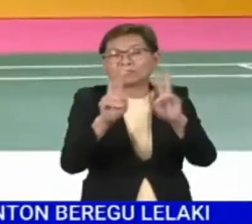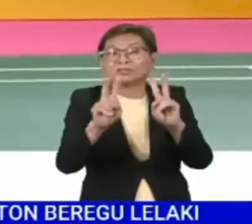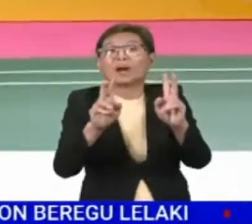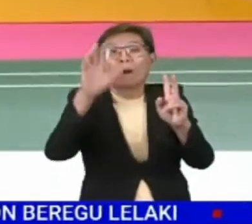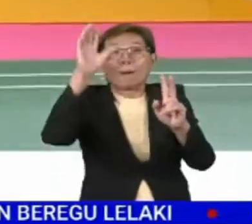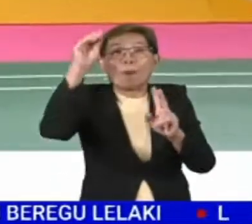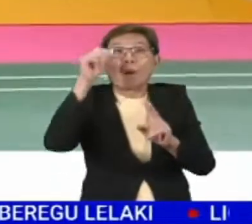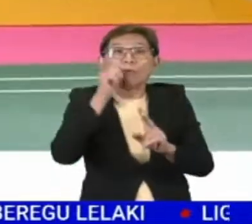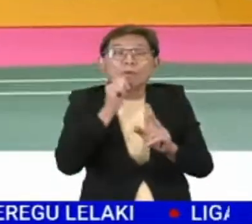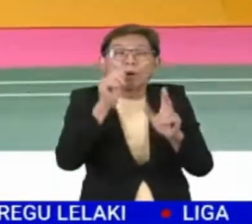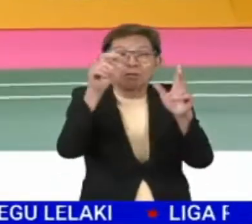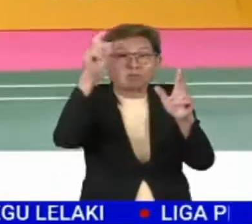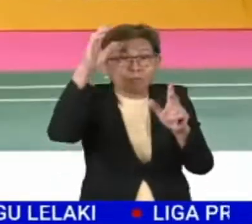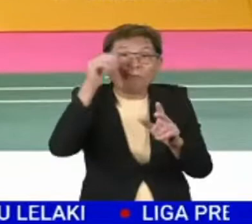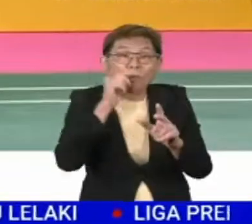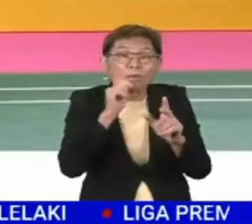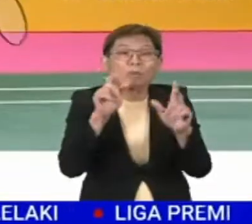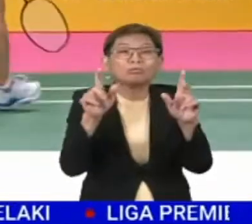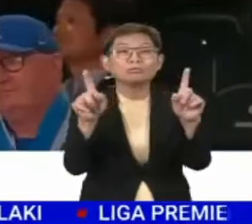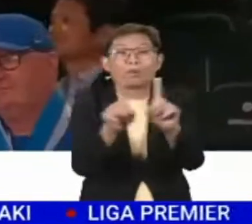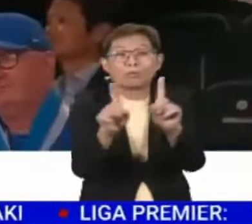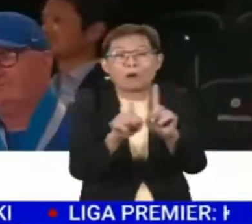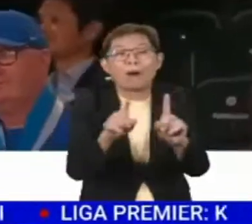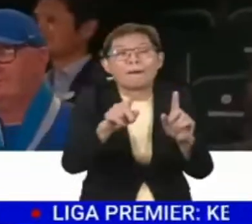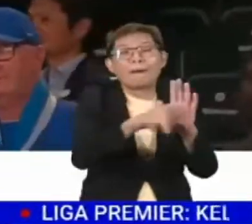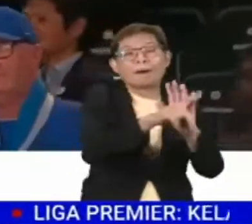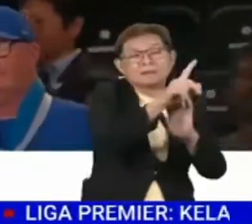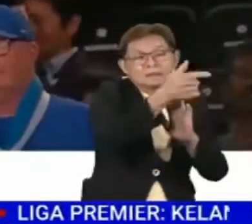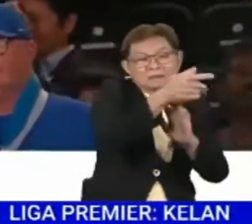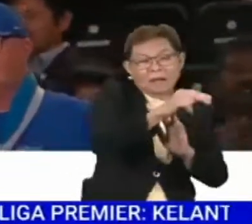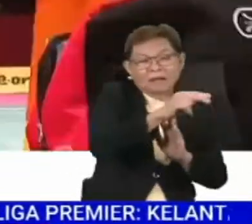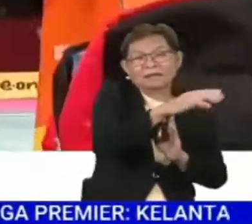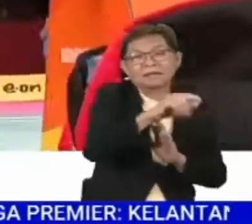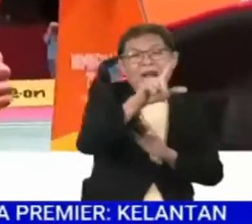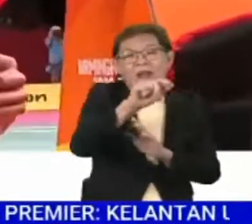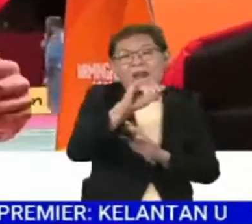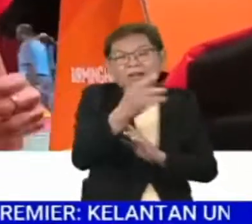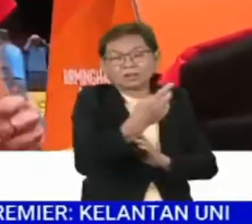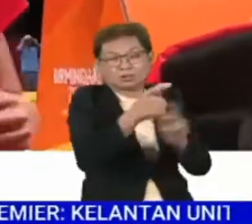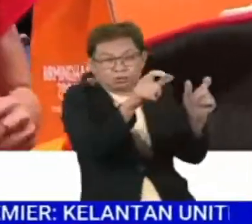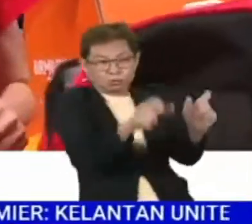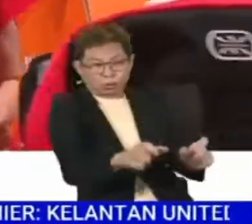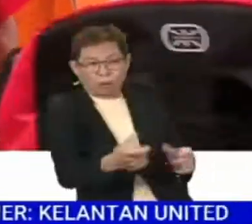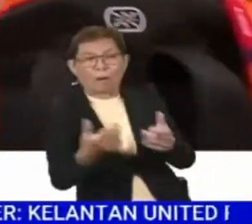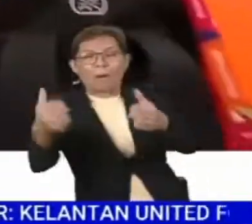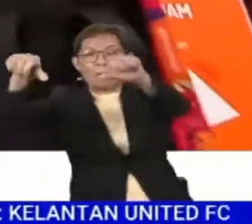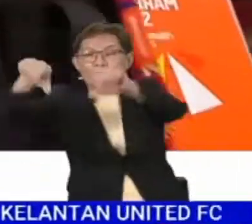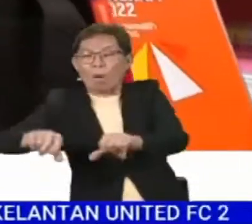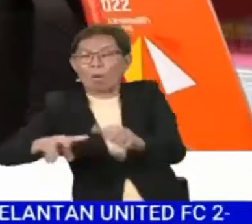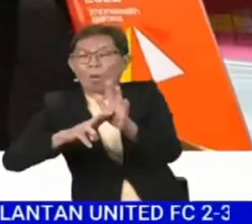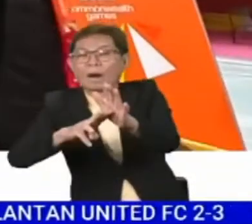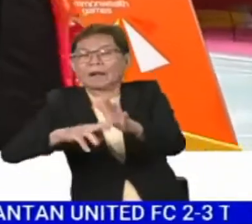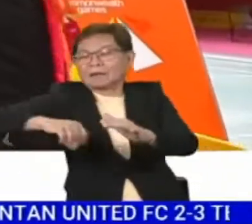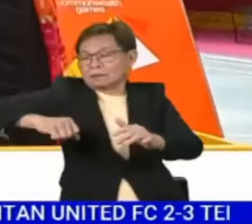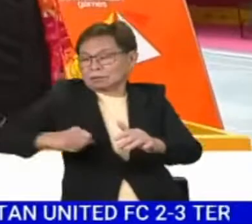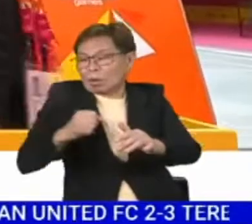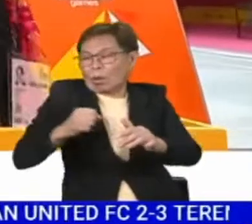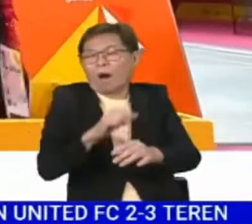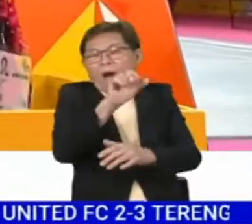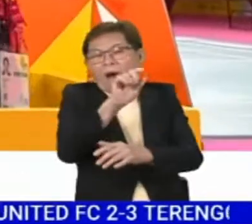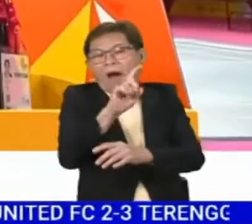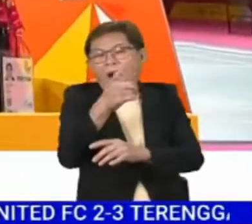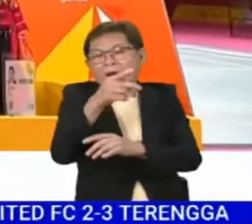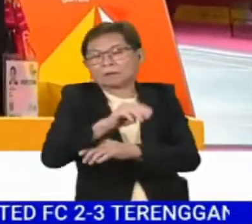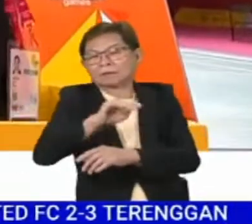dan beregu lelaki pasangan Tankian main dan lay Beijing Cemerlang menumpaskan wakil Scotland Adam